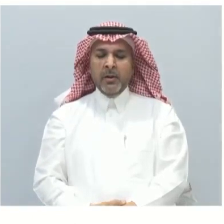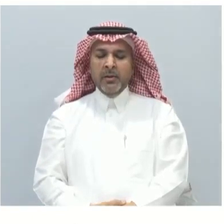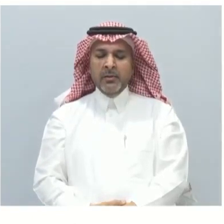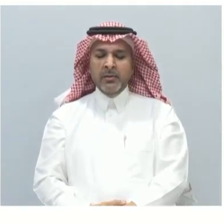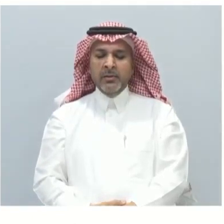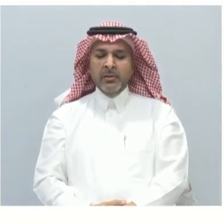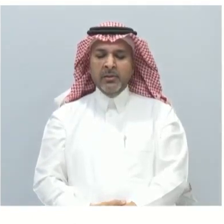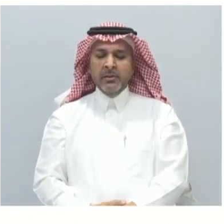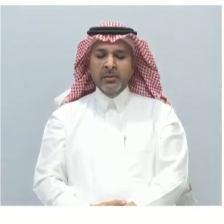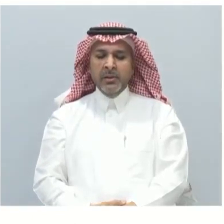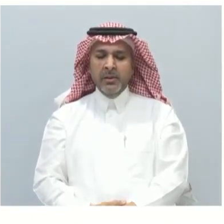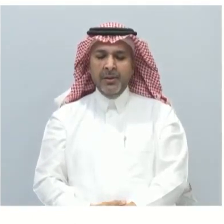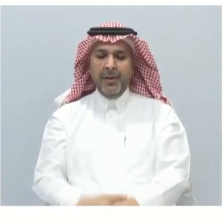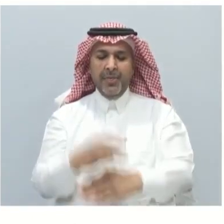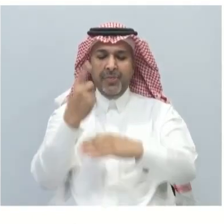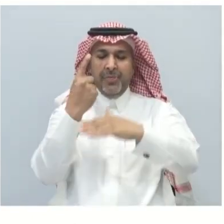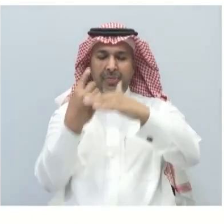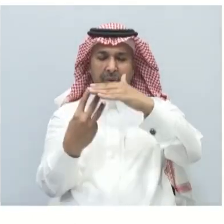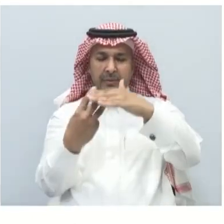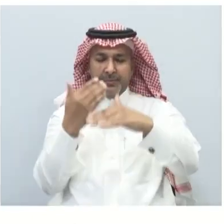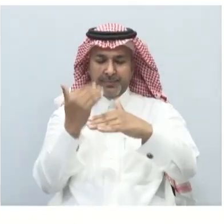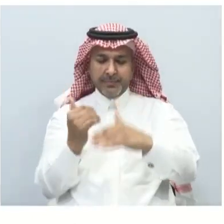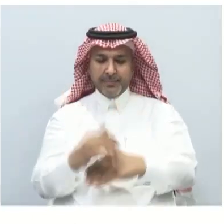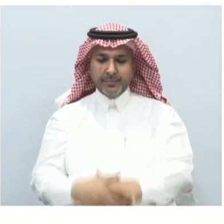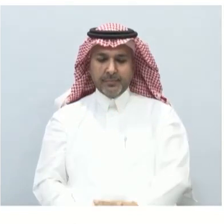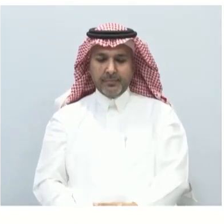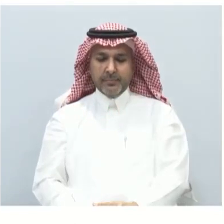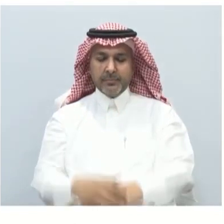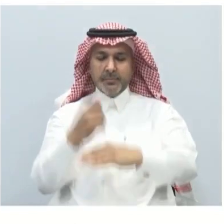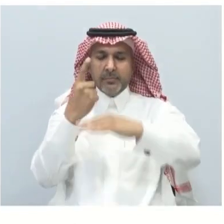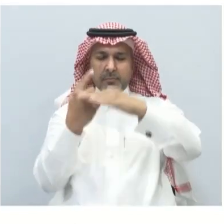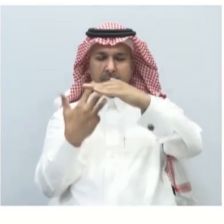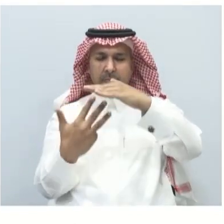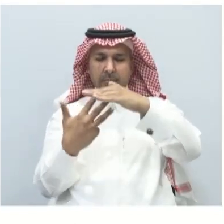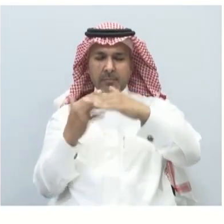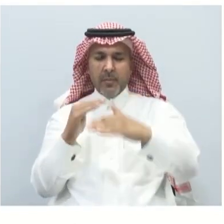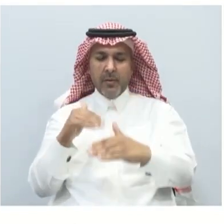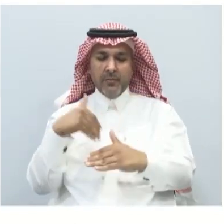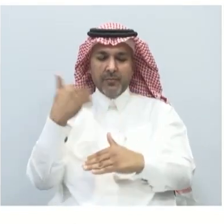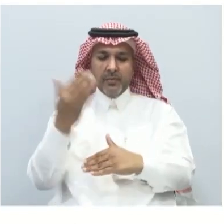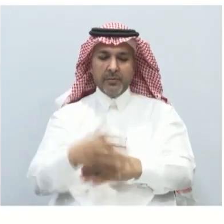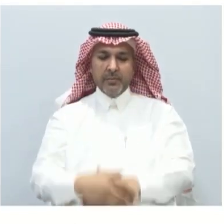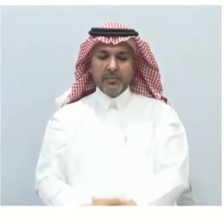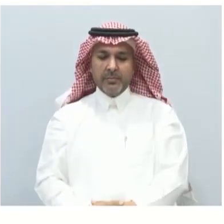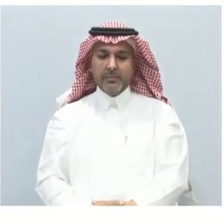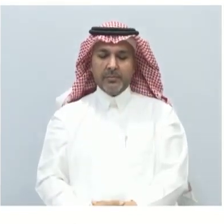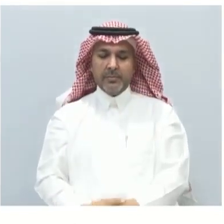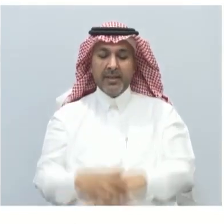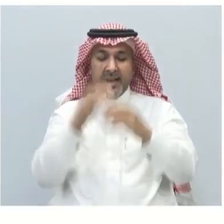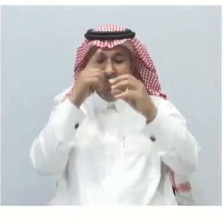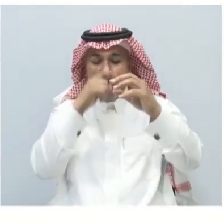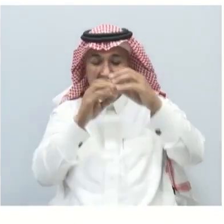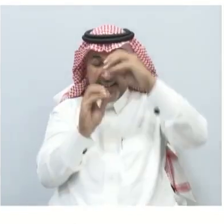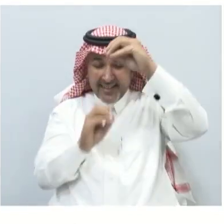ثلث اس واحد هذه ثلث ثلث تربيع تسع طيب ثلاث اس سالب واحد وايش